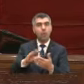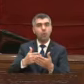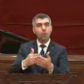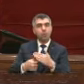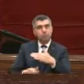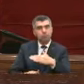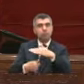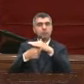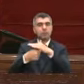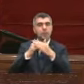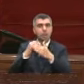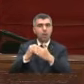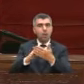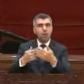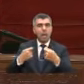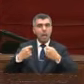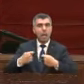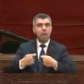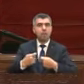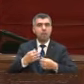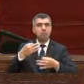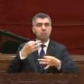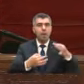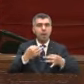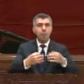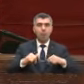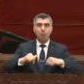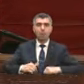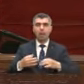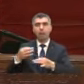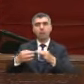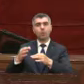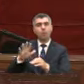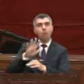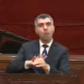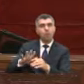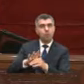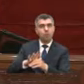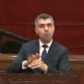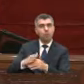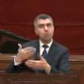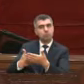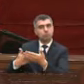للقضاء والنيابة العامة وأيضا وزارة العدل، اللي من خلالها أنهم يمكن